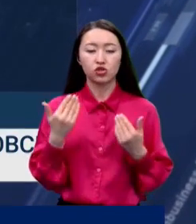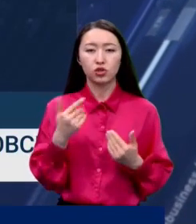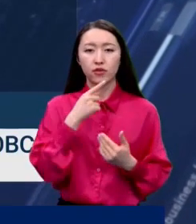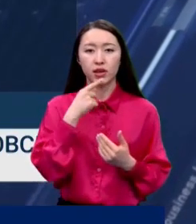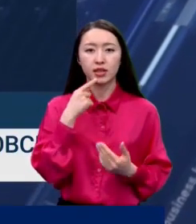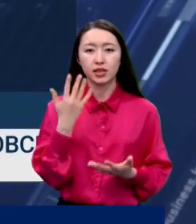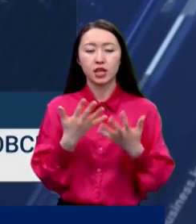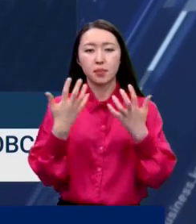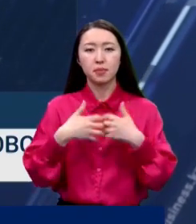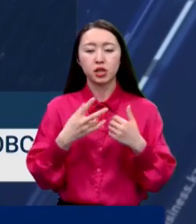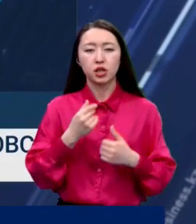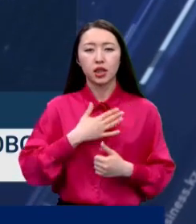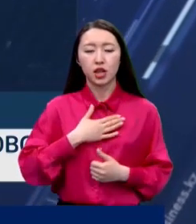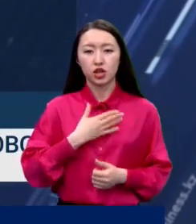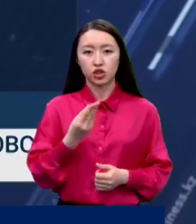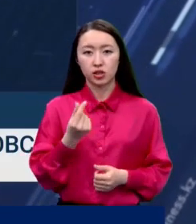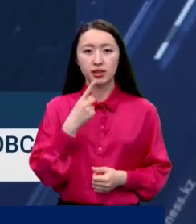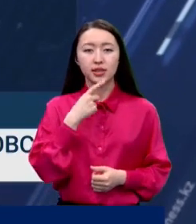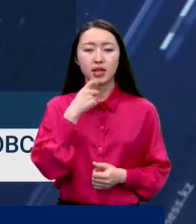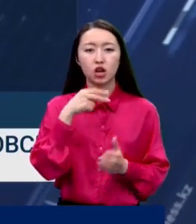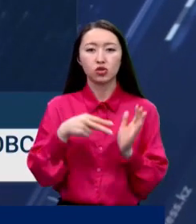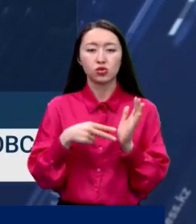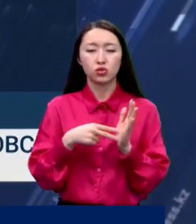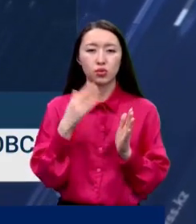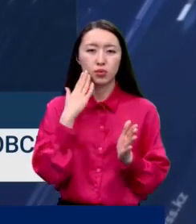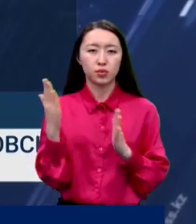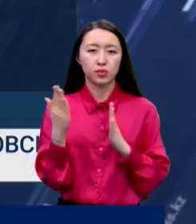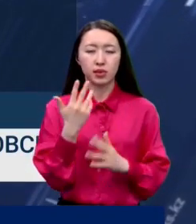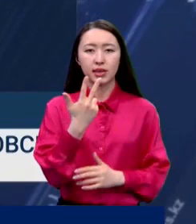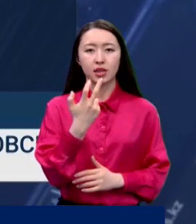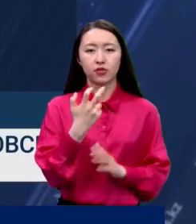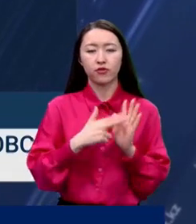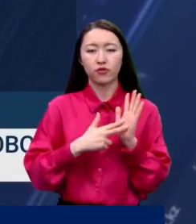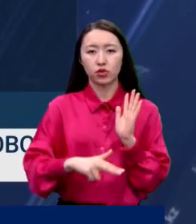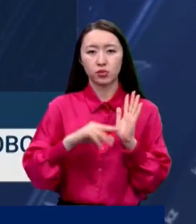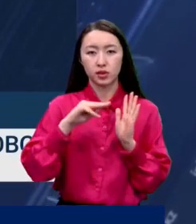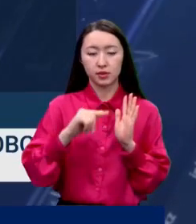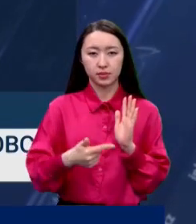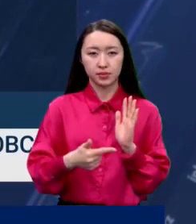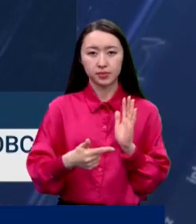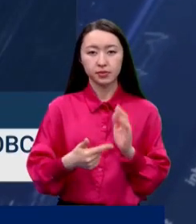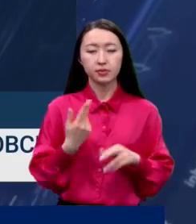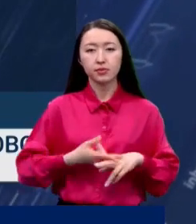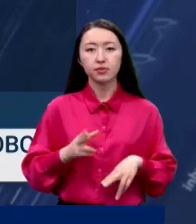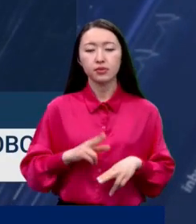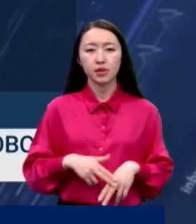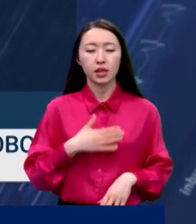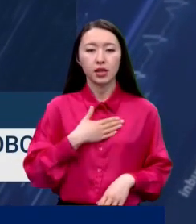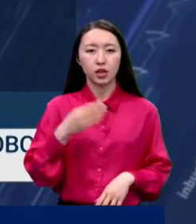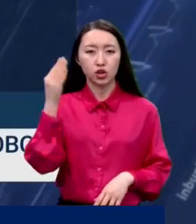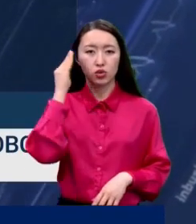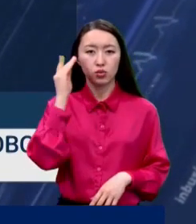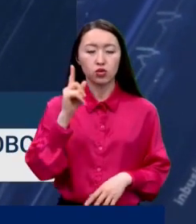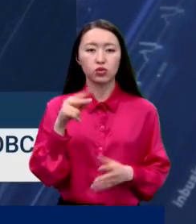если пересчитать на наши деньги, сахар стоит где-то в районе 380 тенге. Поэтому я так думаю,